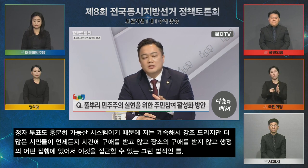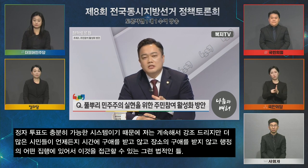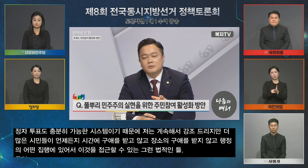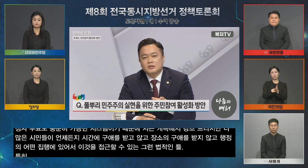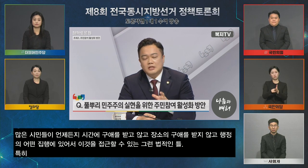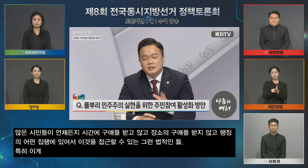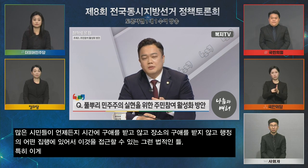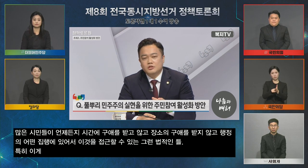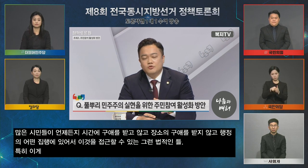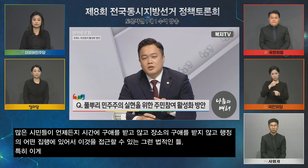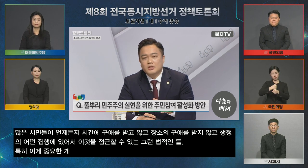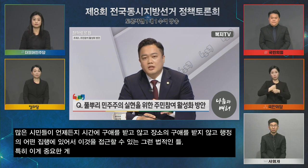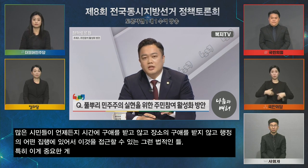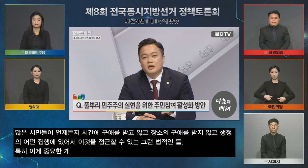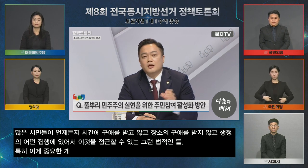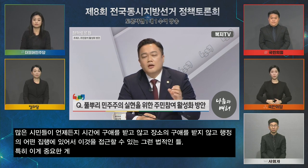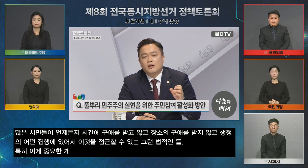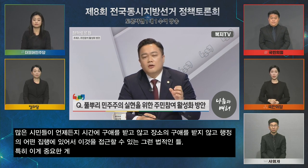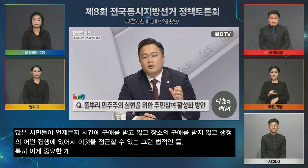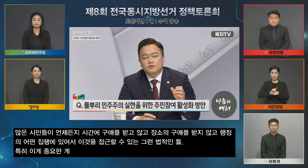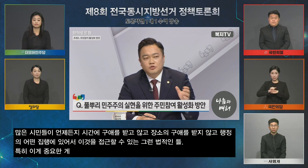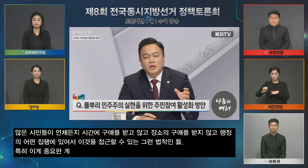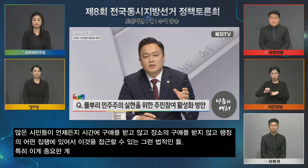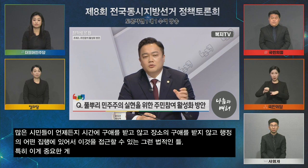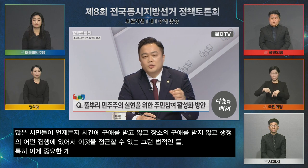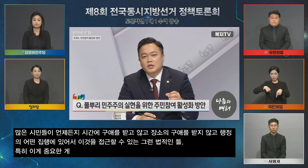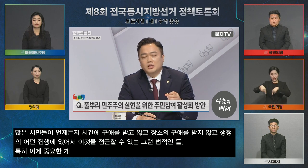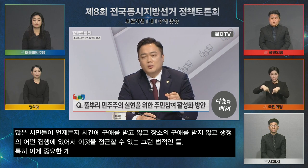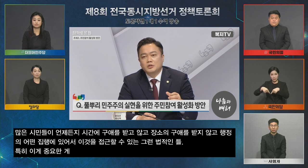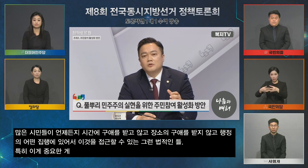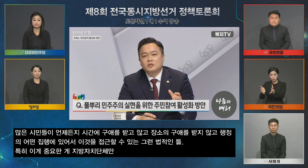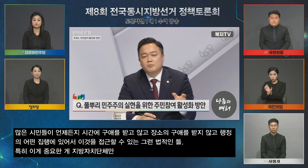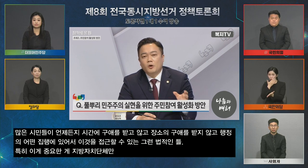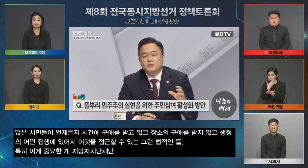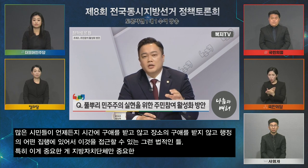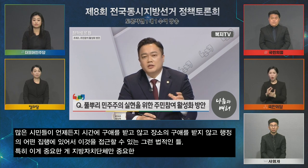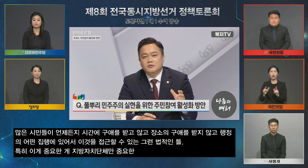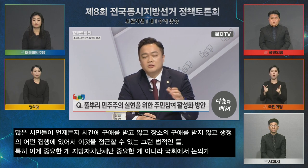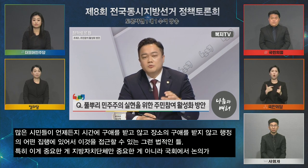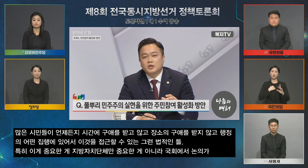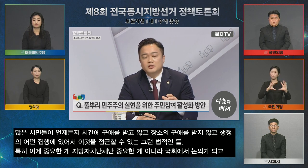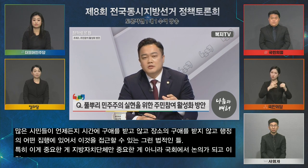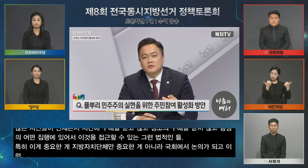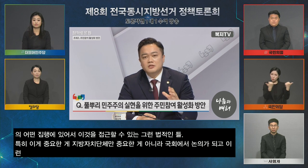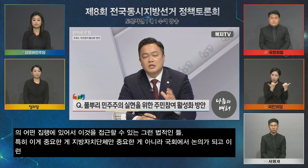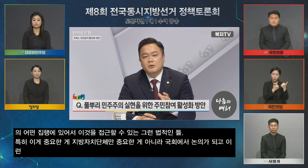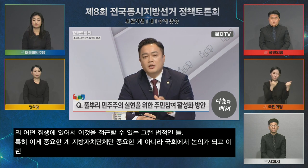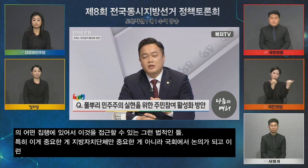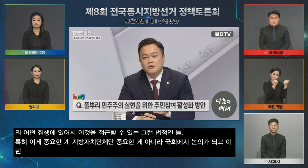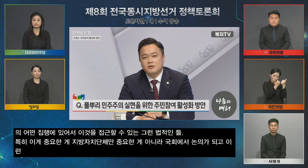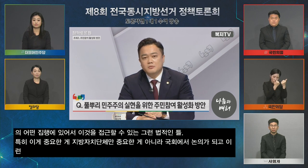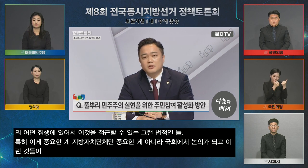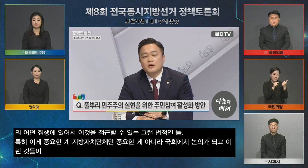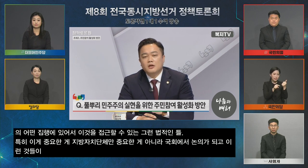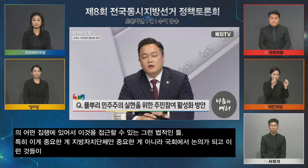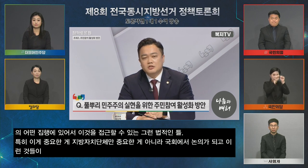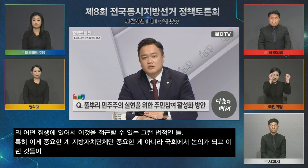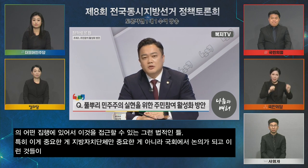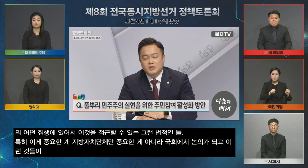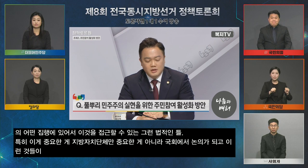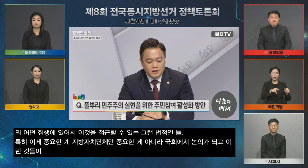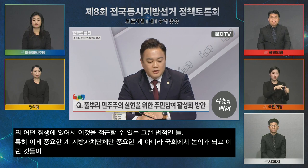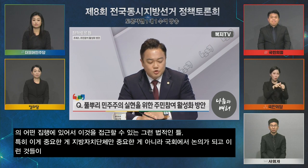지방자치만 중요한 게 아니라 국회에서 논의가 되고 이런 것들이 법자가 돼서 의문가 돼서 시스템화가 돼야지만